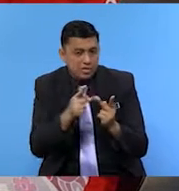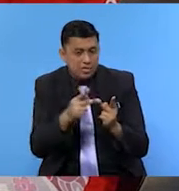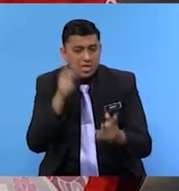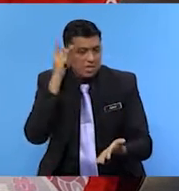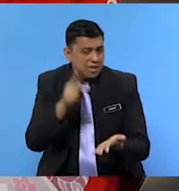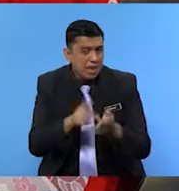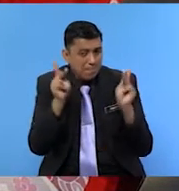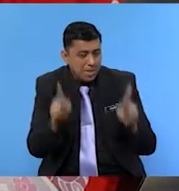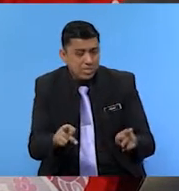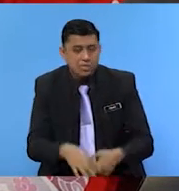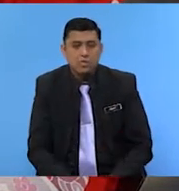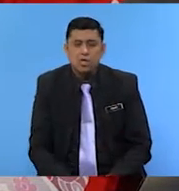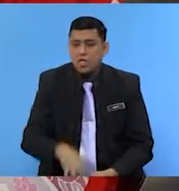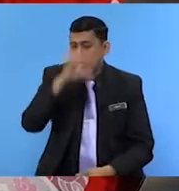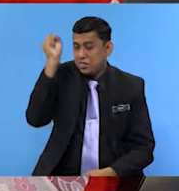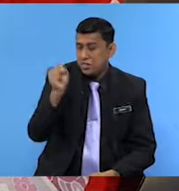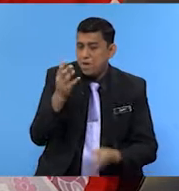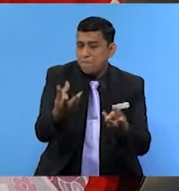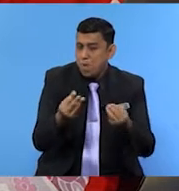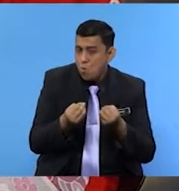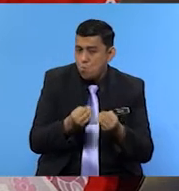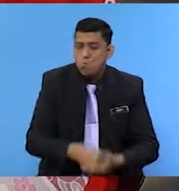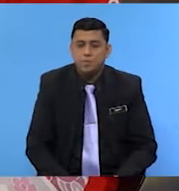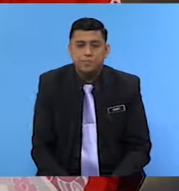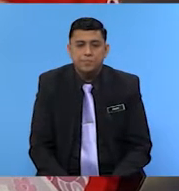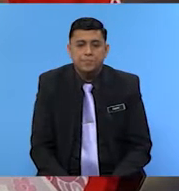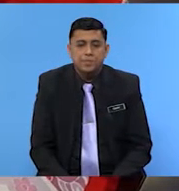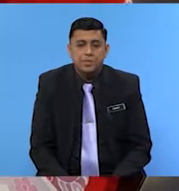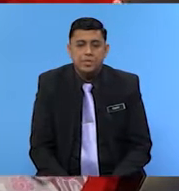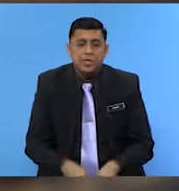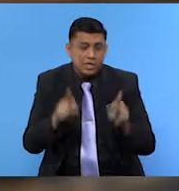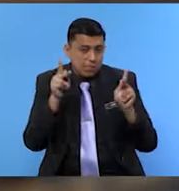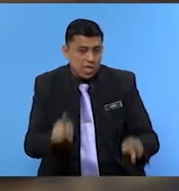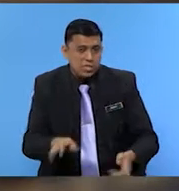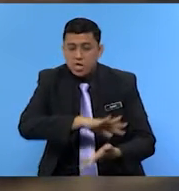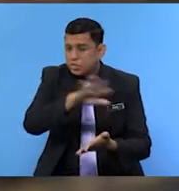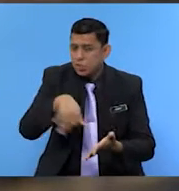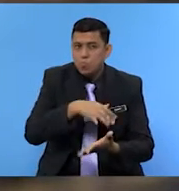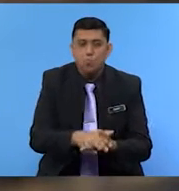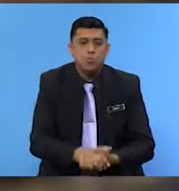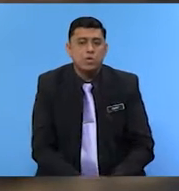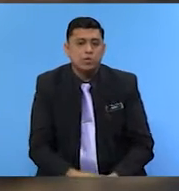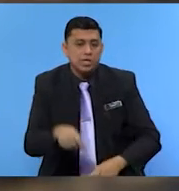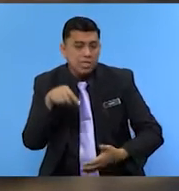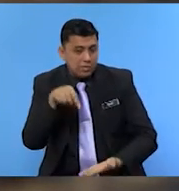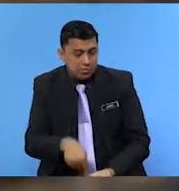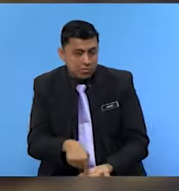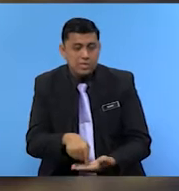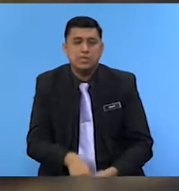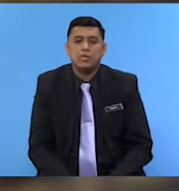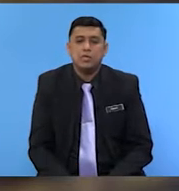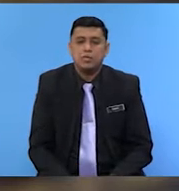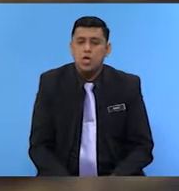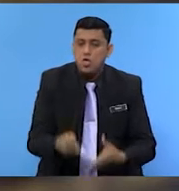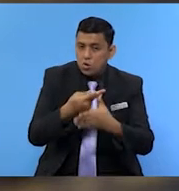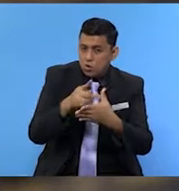mengenal pasti persoalan kehendak soalan itu sendiri? Okey. Baiklah para pelajar yang dikasihi sekalian. Okey, di sini cikgu akan